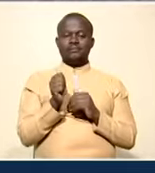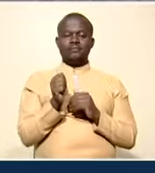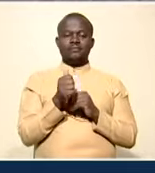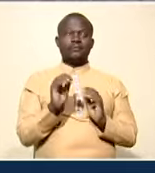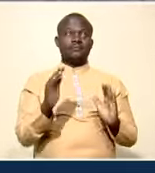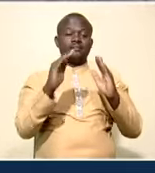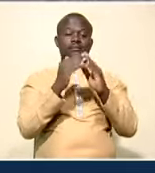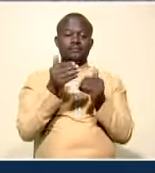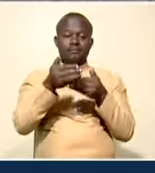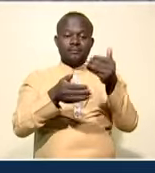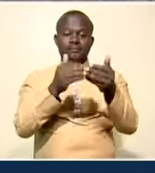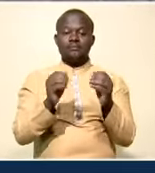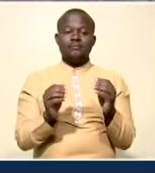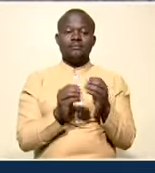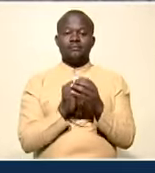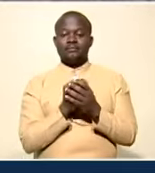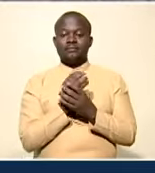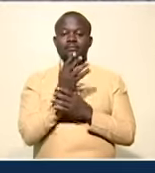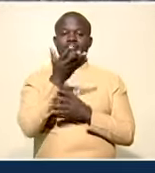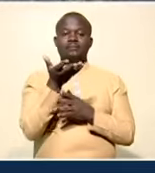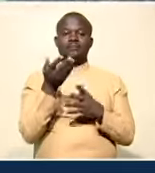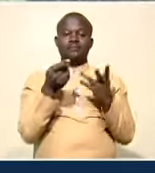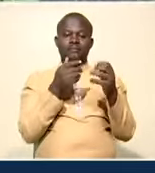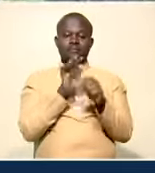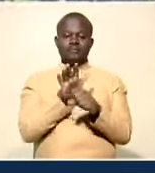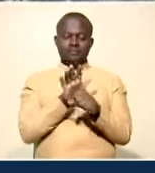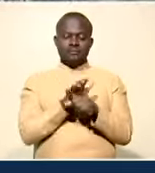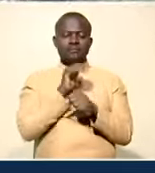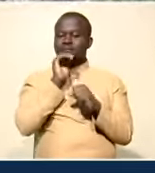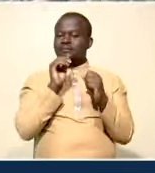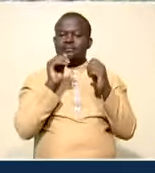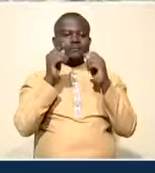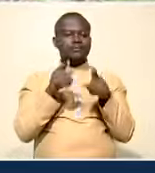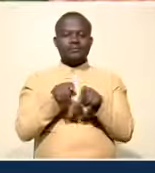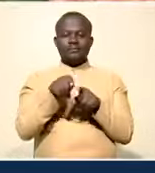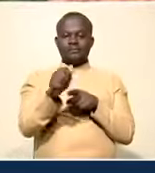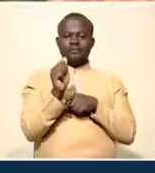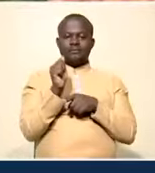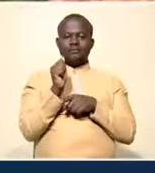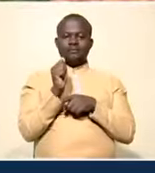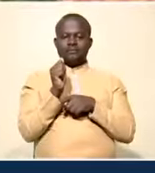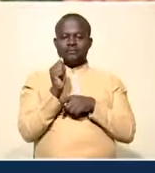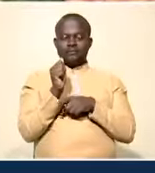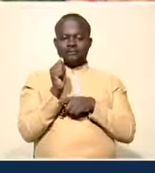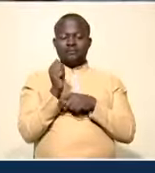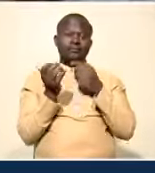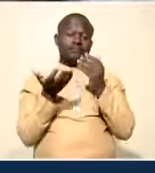buriya process ikirunga kuvuka ni process ndende cyane nago bivuka kuriye